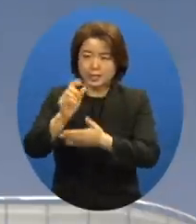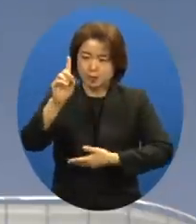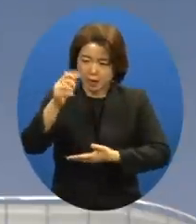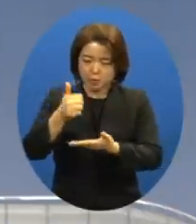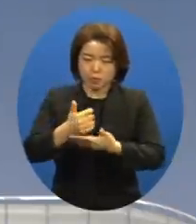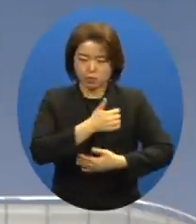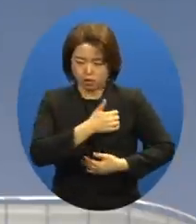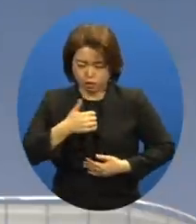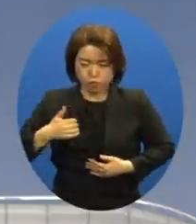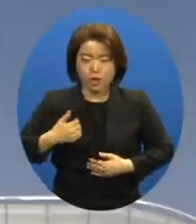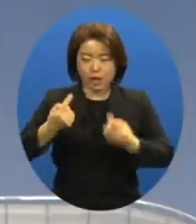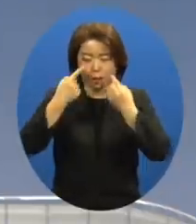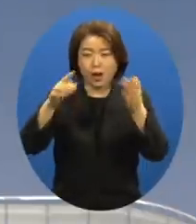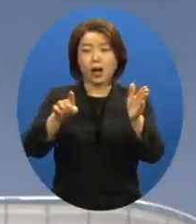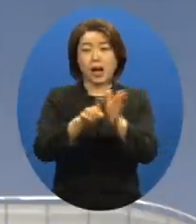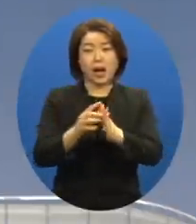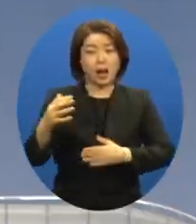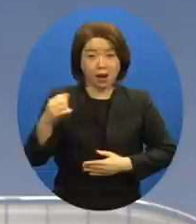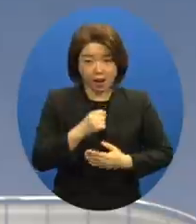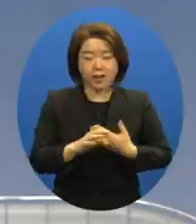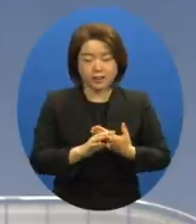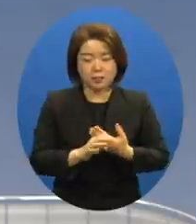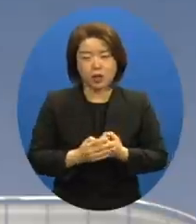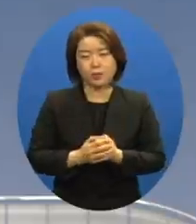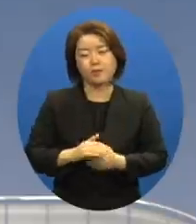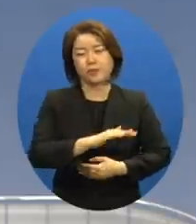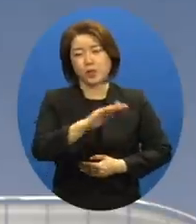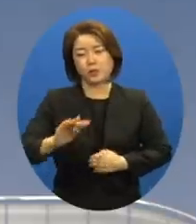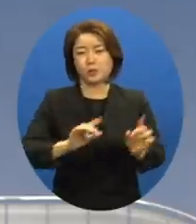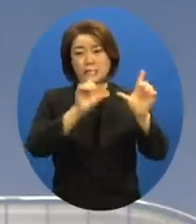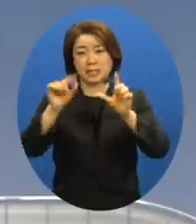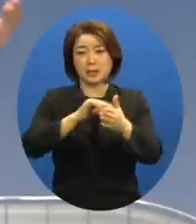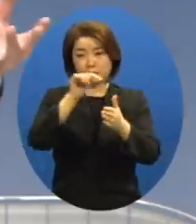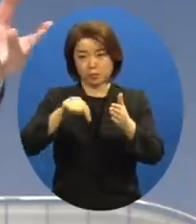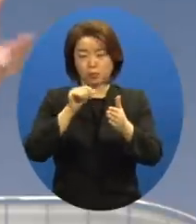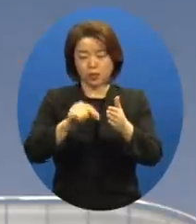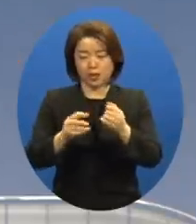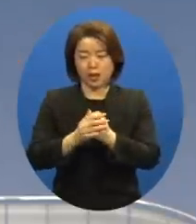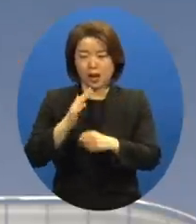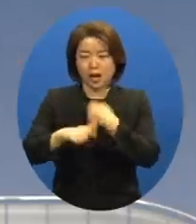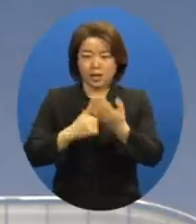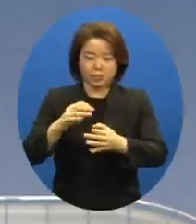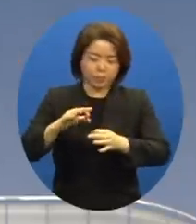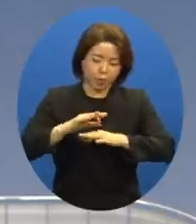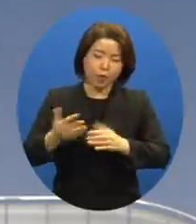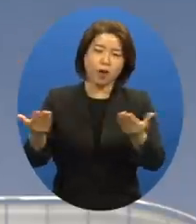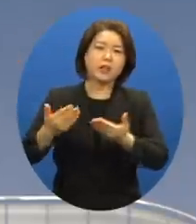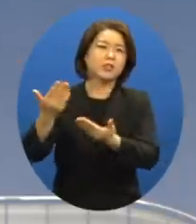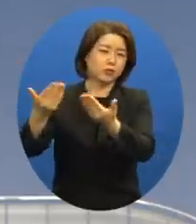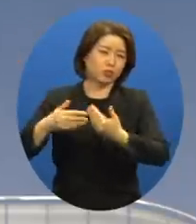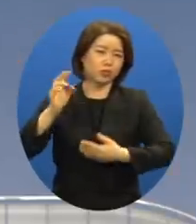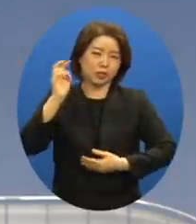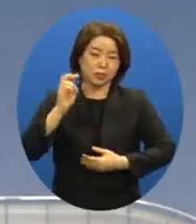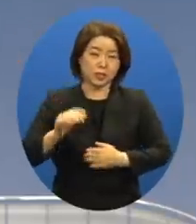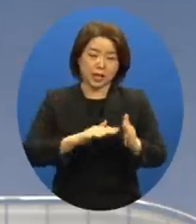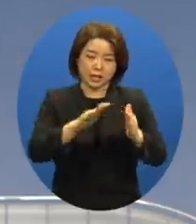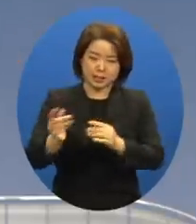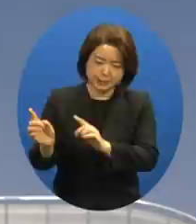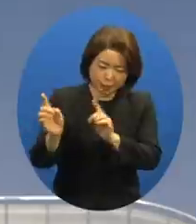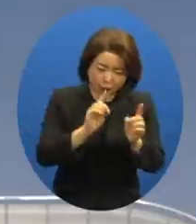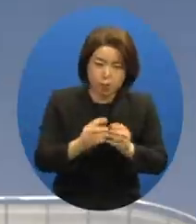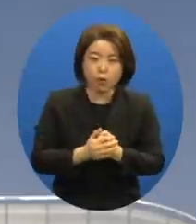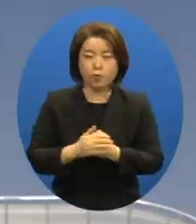확신을 갖게 되면 우리의 삶 속에서는 하나님께서 너무나 놀라운 일을 하실 검 가정의 회복